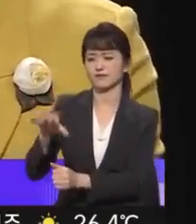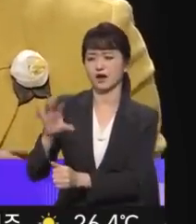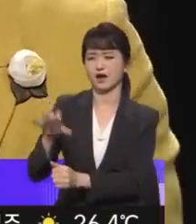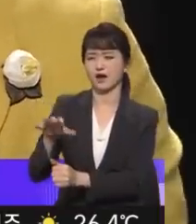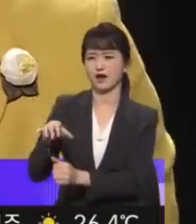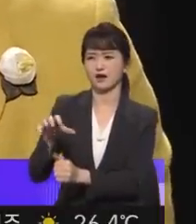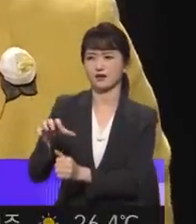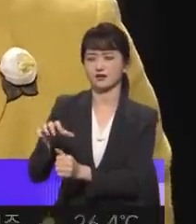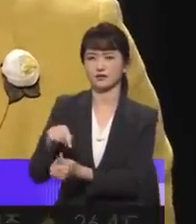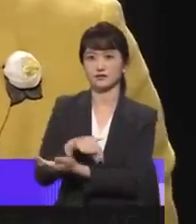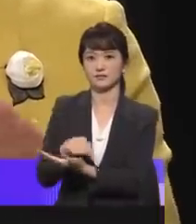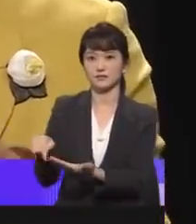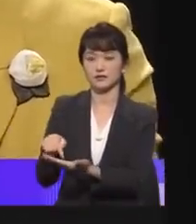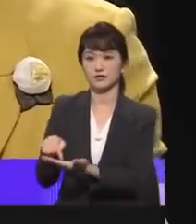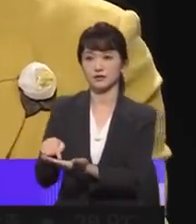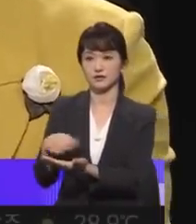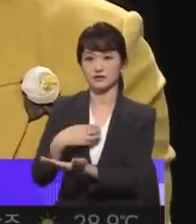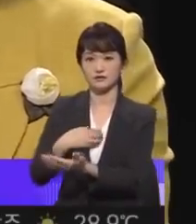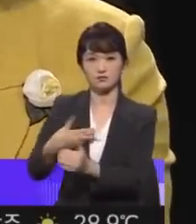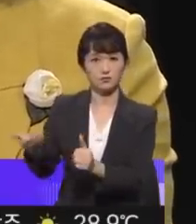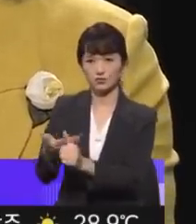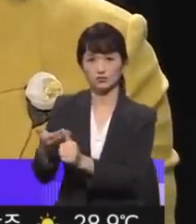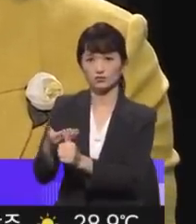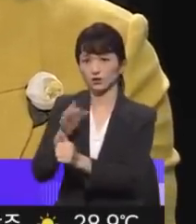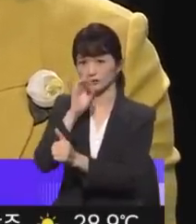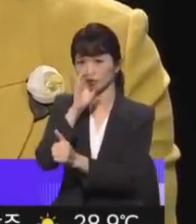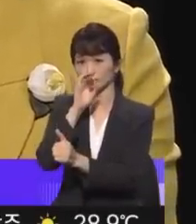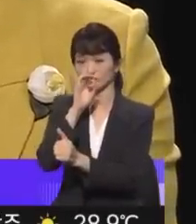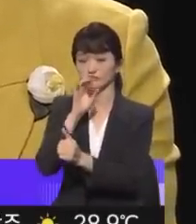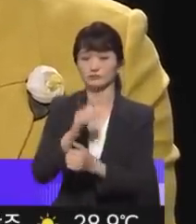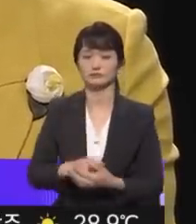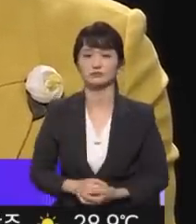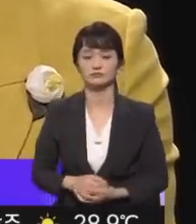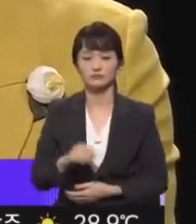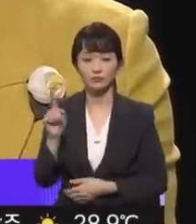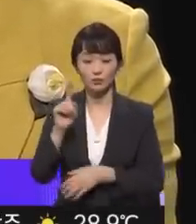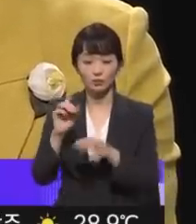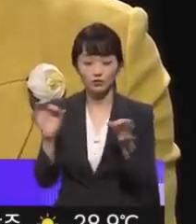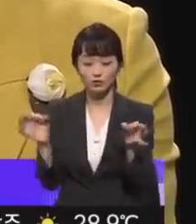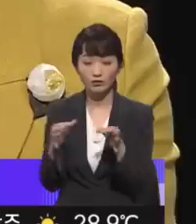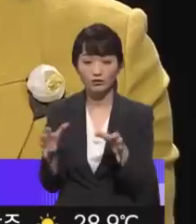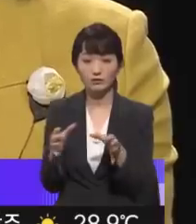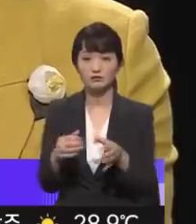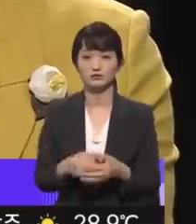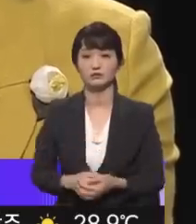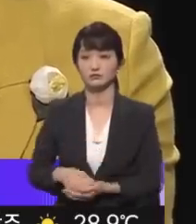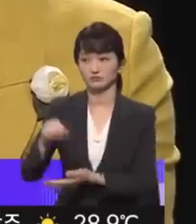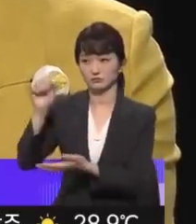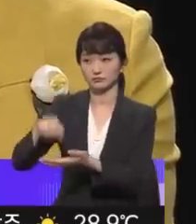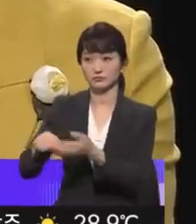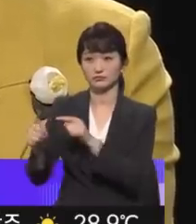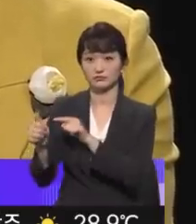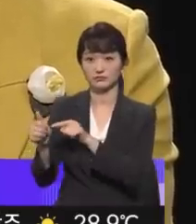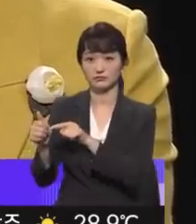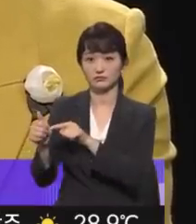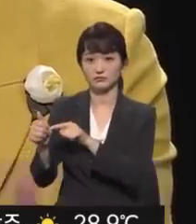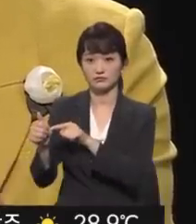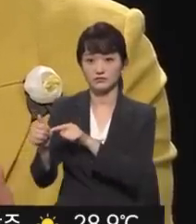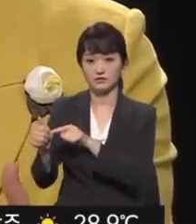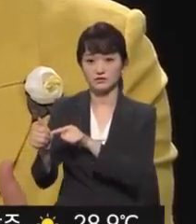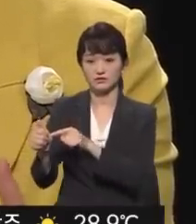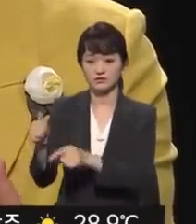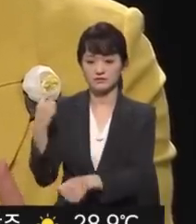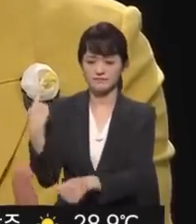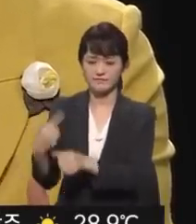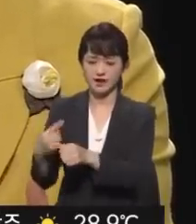위해를 가하거나 이런거에 대해서 정말 금기사항 이었는데 어느 순간부터 그 판사에 대한 그런 과도한 비방이나